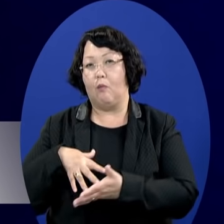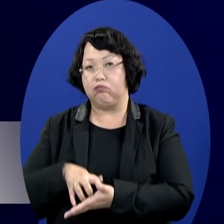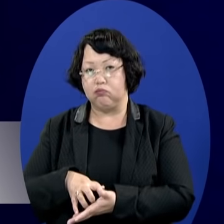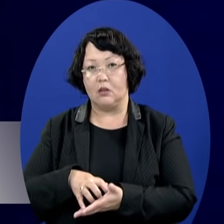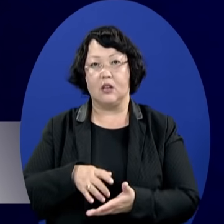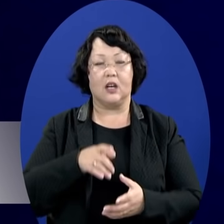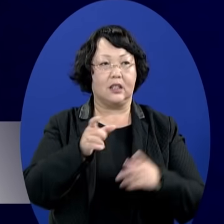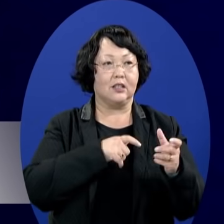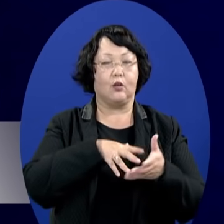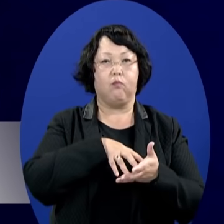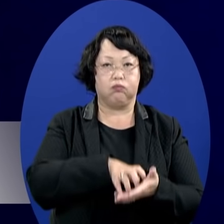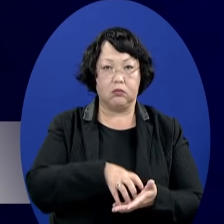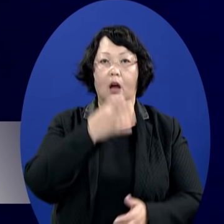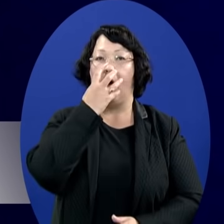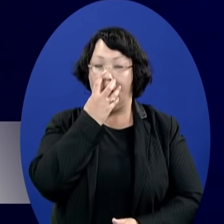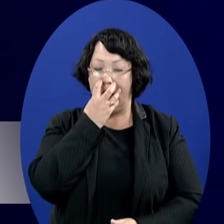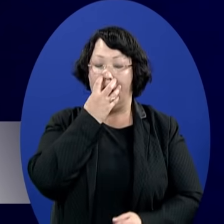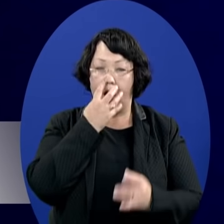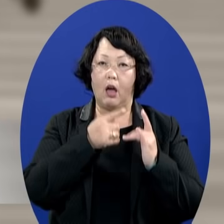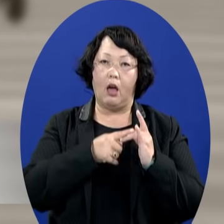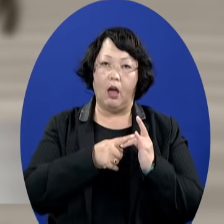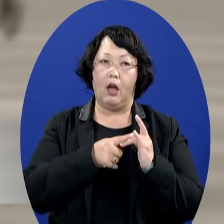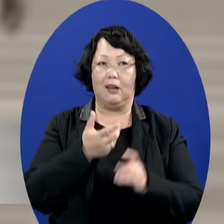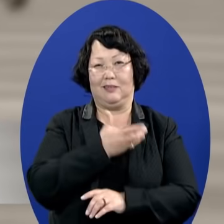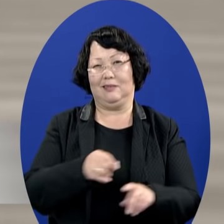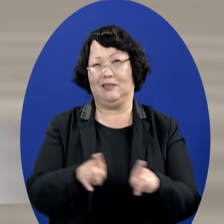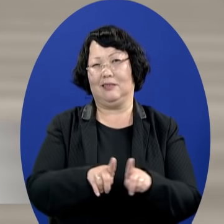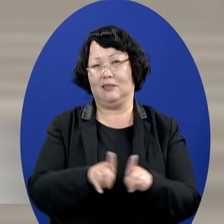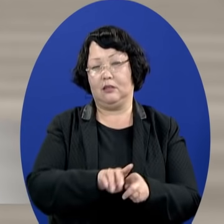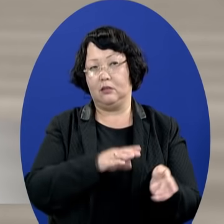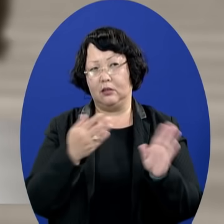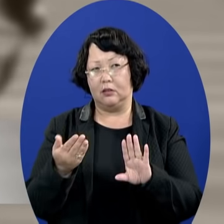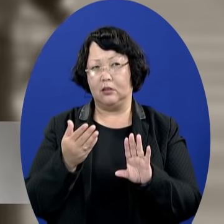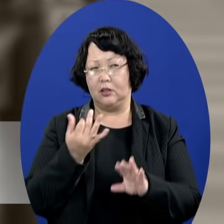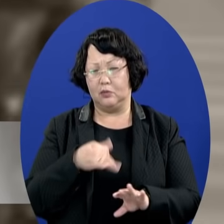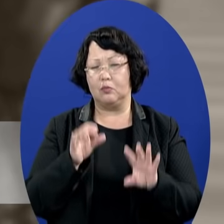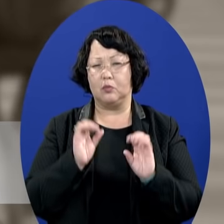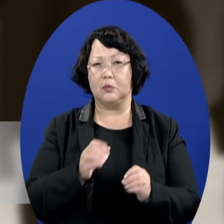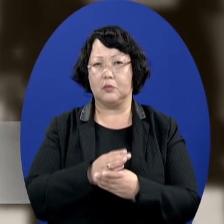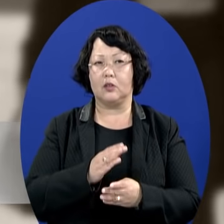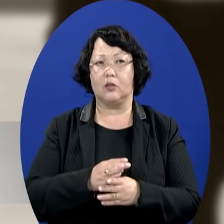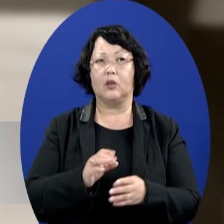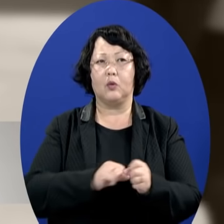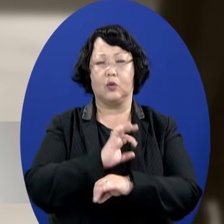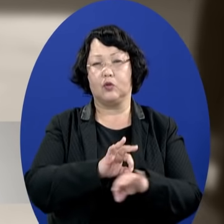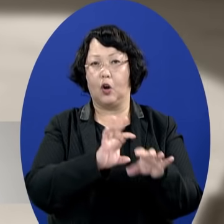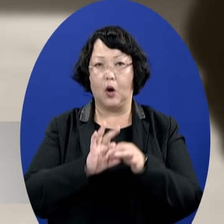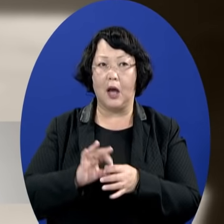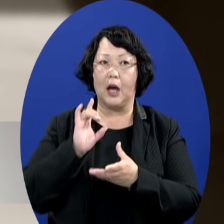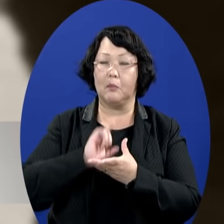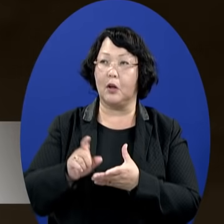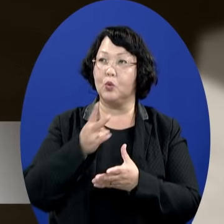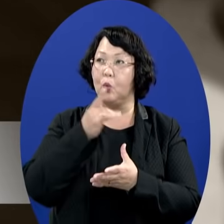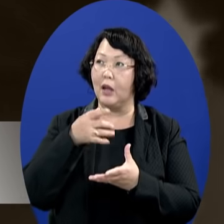хэлвэл сэхинд орсонтой адил улсыг өнөөдрийн нөхцөл байдал харуулж байна. Цар тахлын асуудал дээр нэмээд экспорт зарж нүүрсээ гаргаж чадахгүй төрч дотгошоо